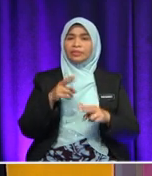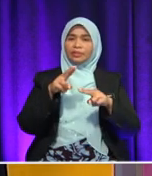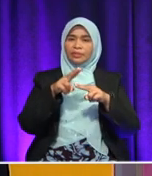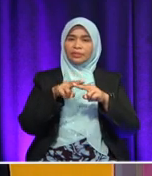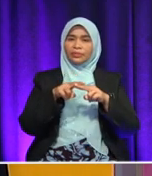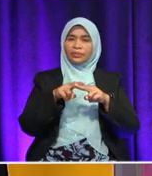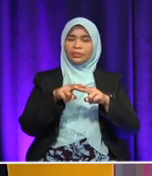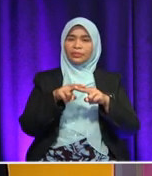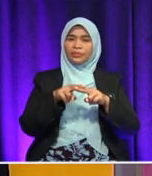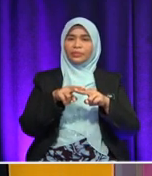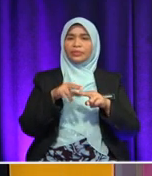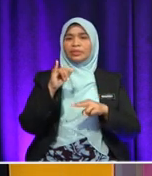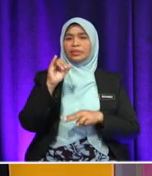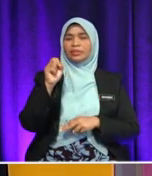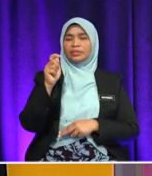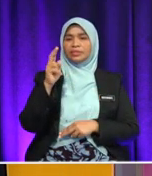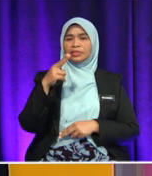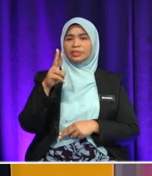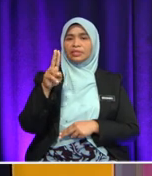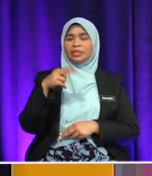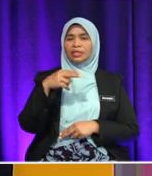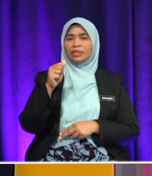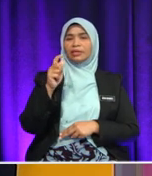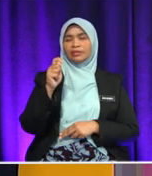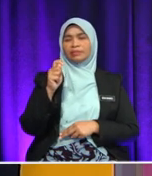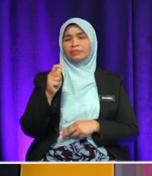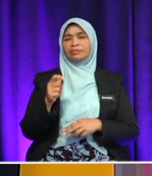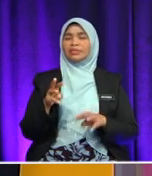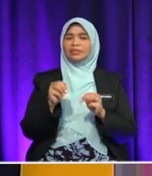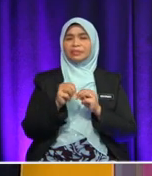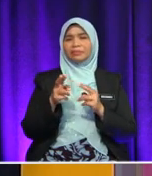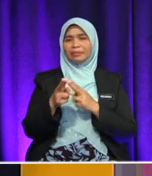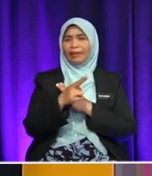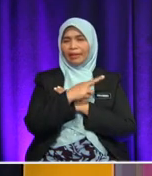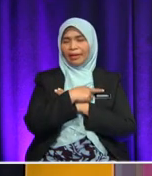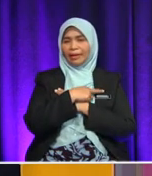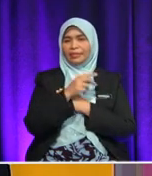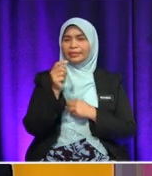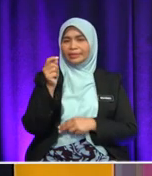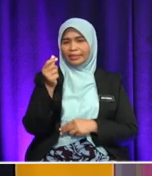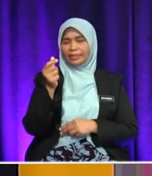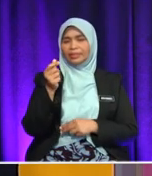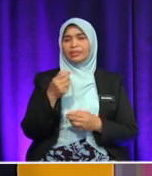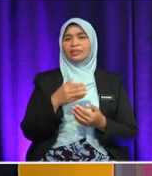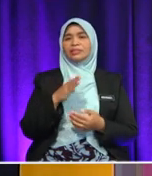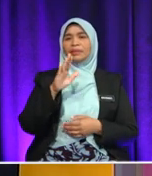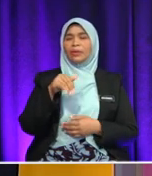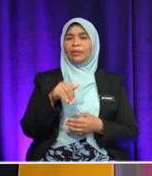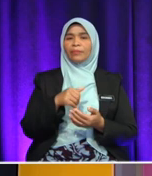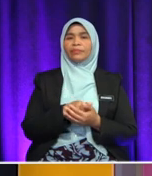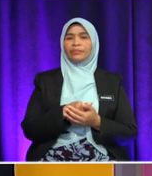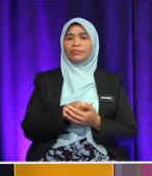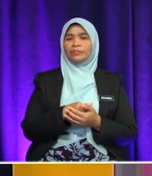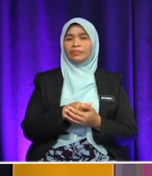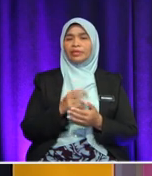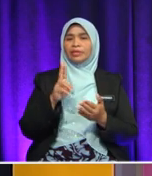nih selepas kita sujud yang kedua kita kena duduk istirahat saja untuk kita bangun pada rakaat